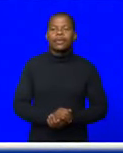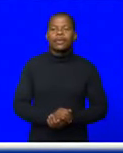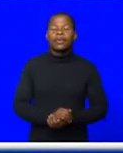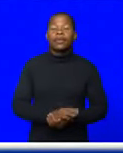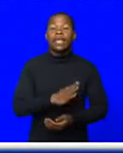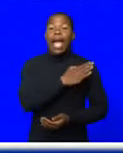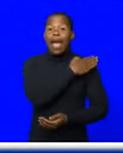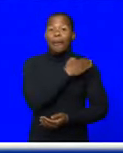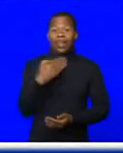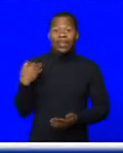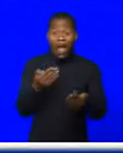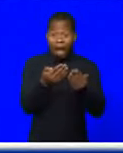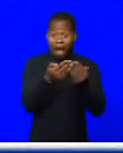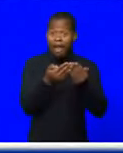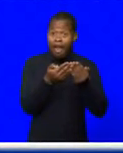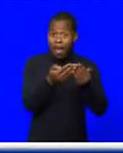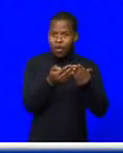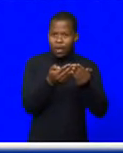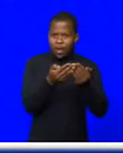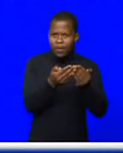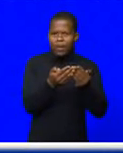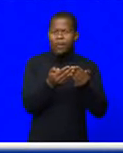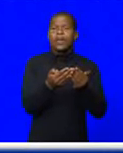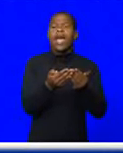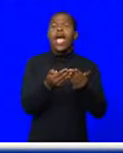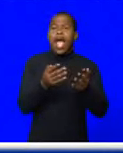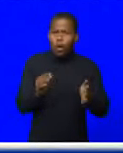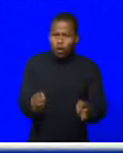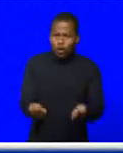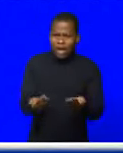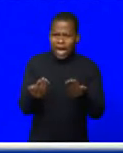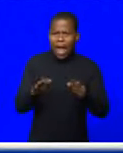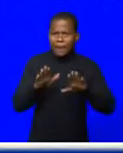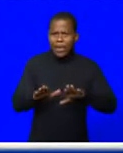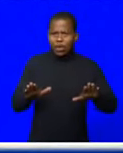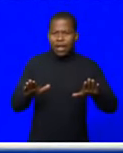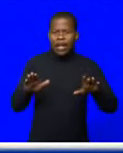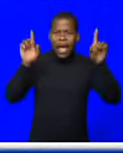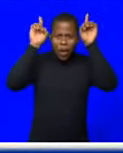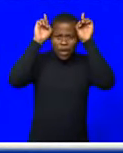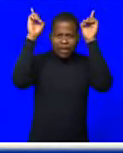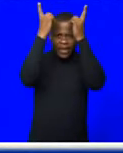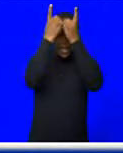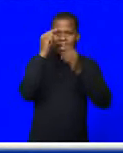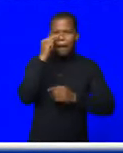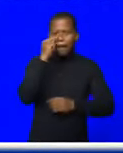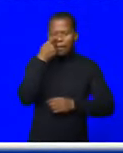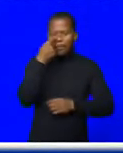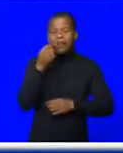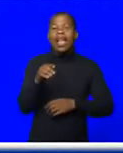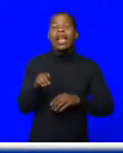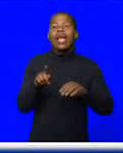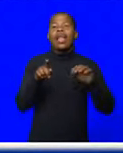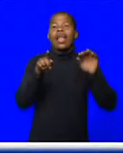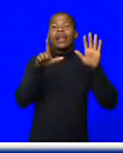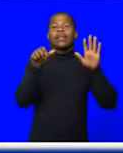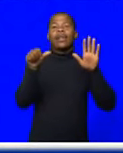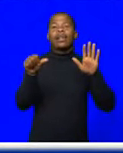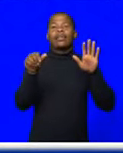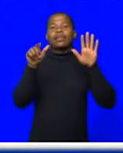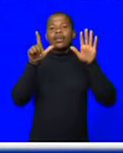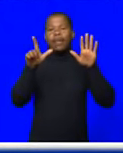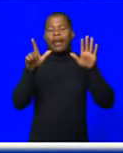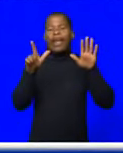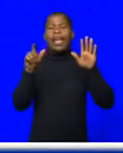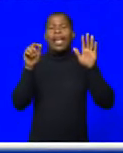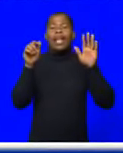Indlunayelitiko letemfundo ikhuthata abafundzi basenyuvesi yaselimkoking labangamakhulu lasithupha nemashumi lasikhombisa nesithupha